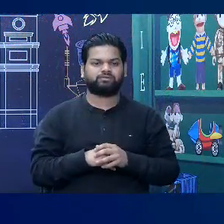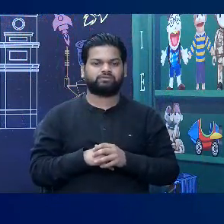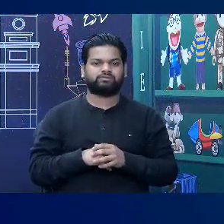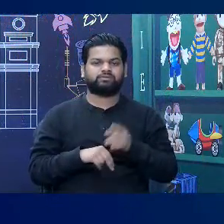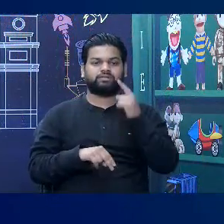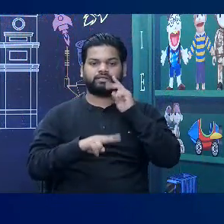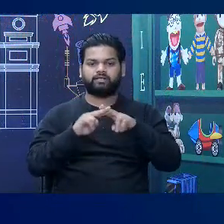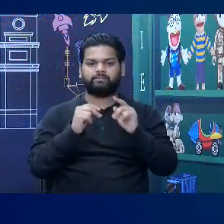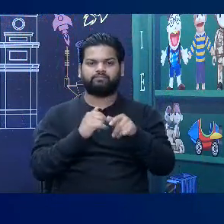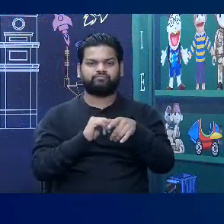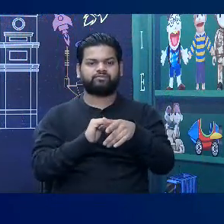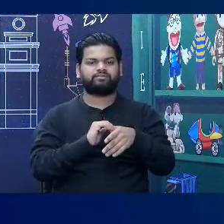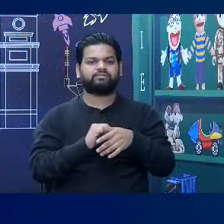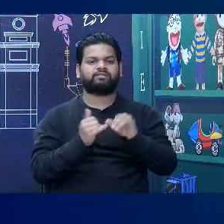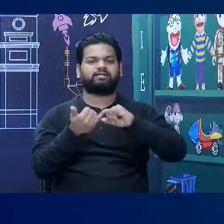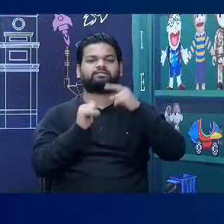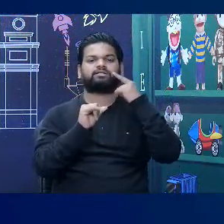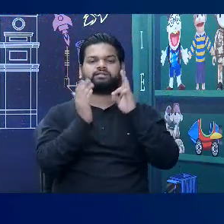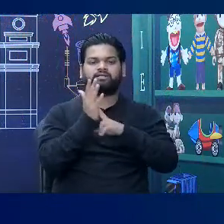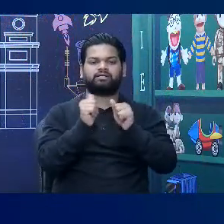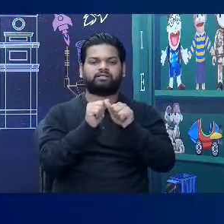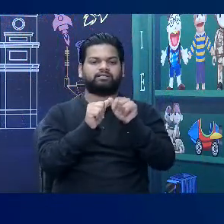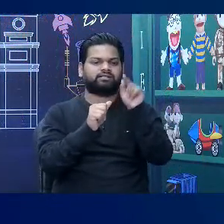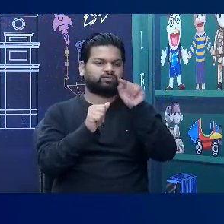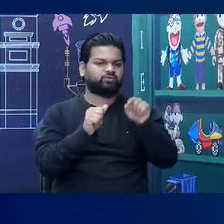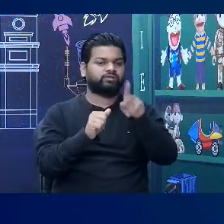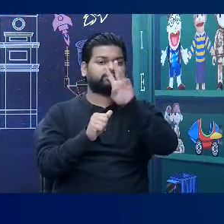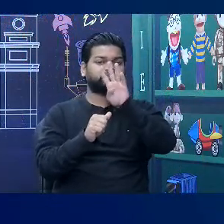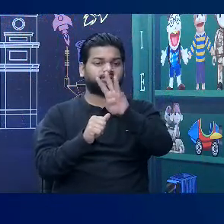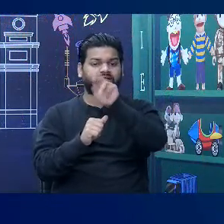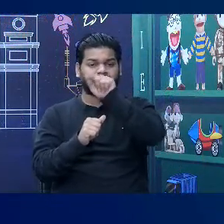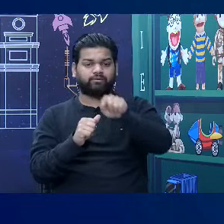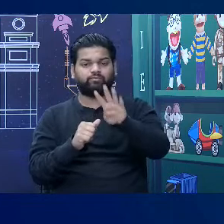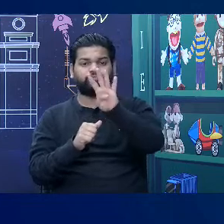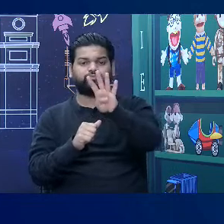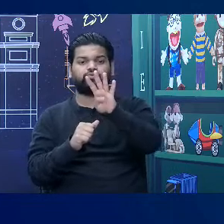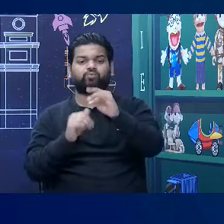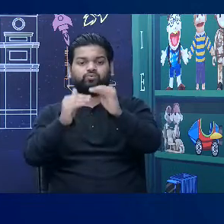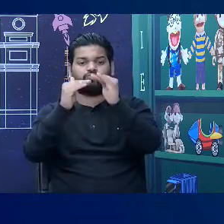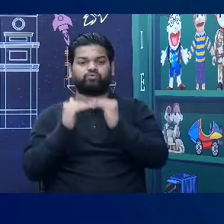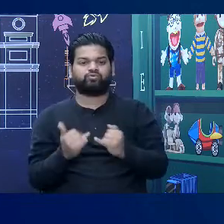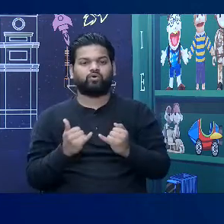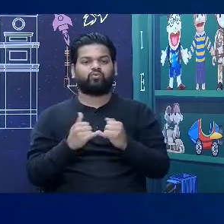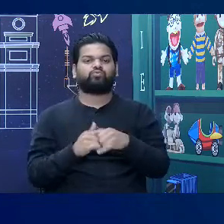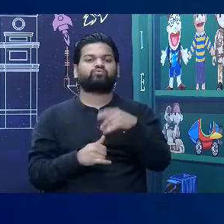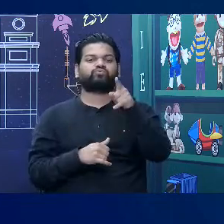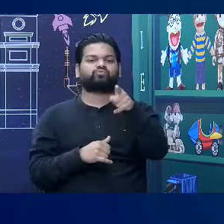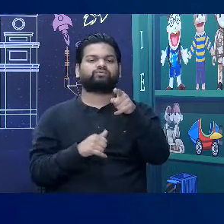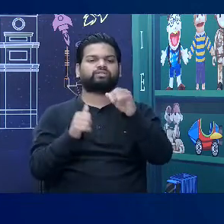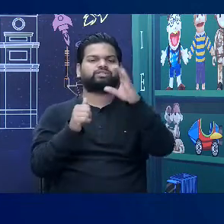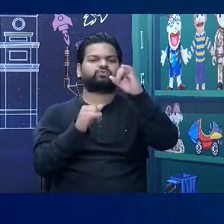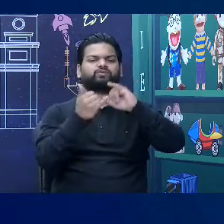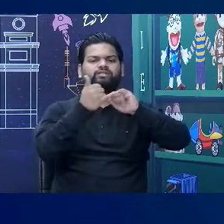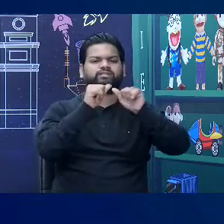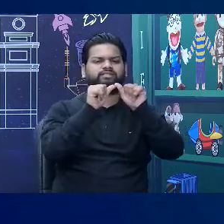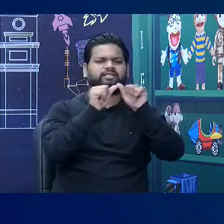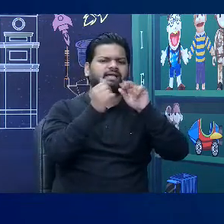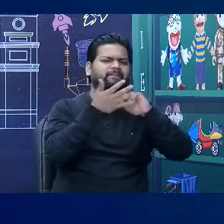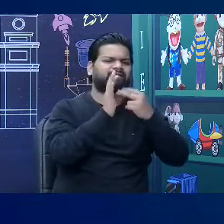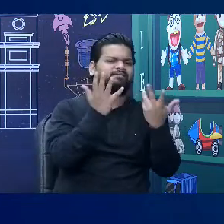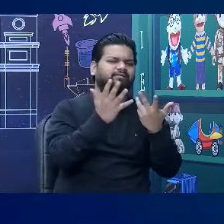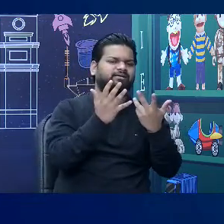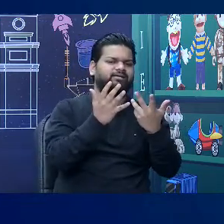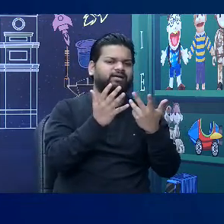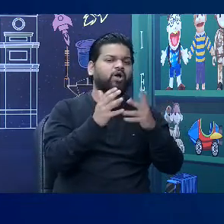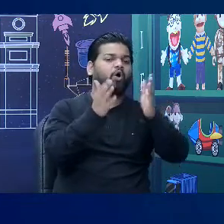इक्वल टू 3/4, कैलकुलेट cos a एंड tan a. ठीक है, हमारे पास एक राइट ट्रायंगल है ए बी सी. अब